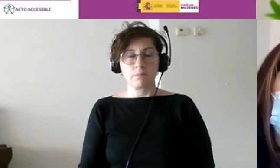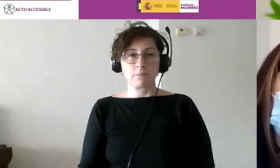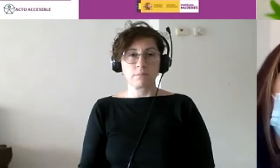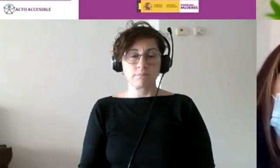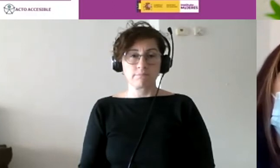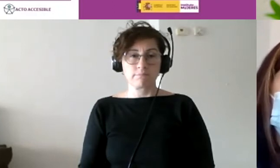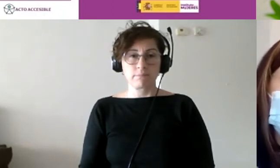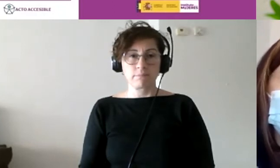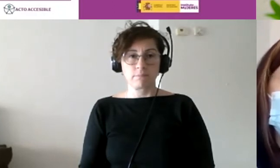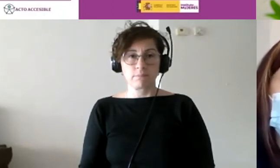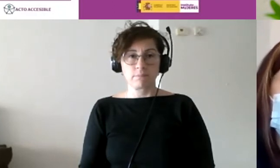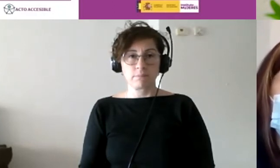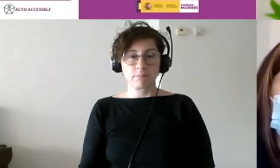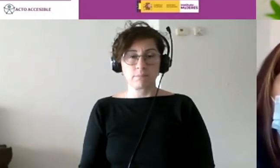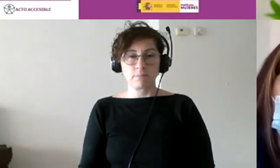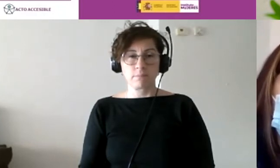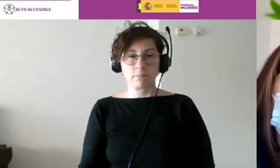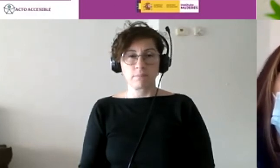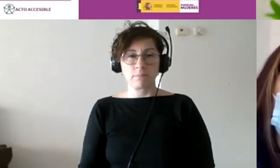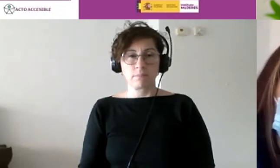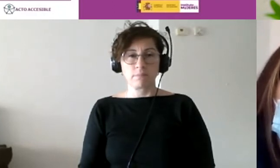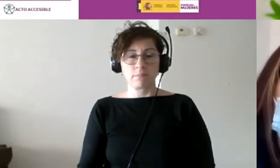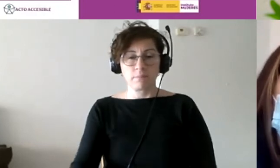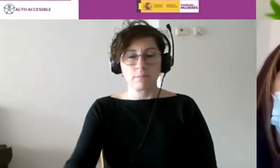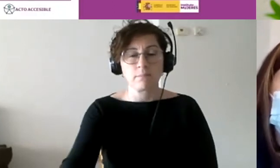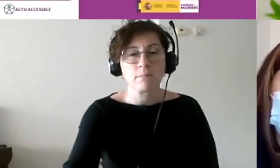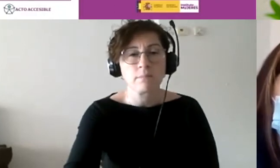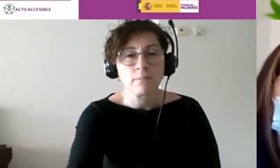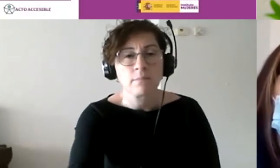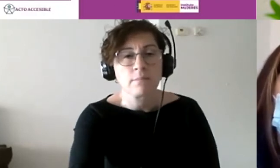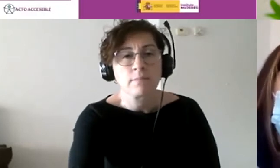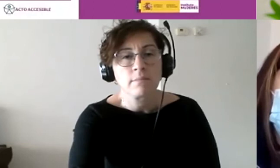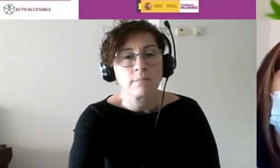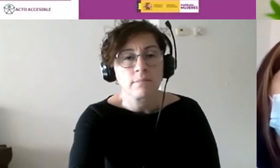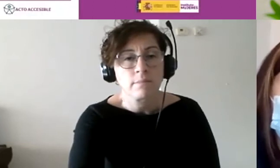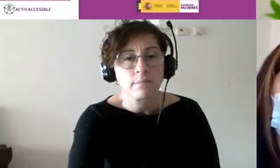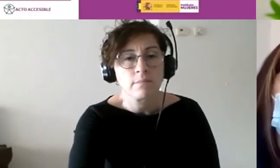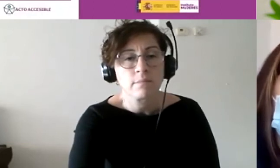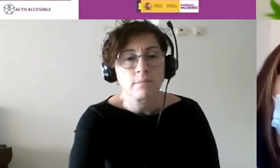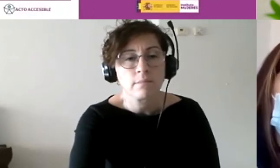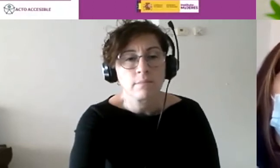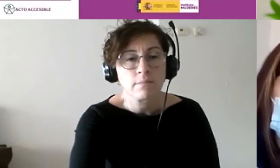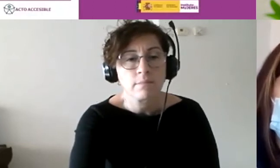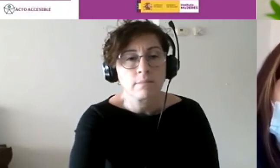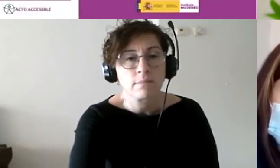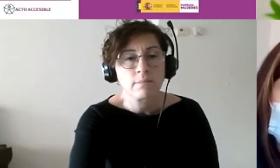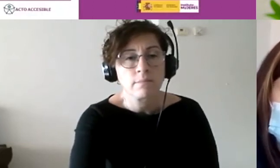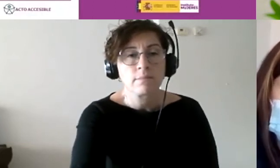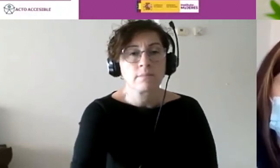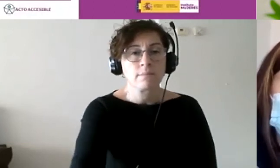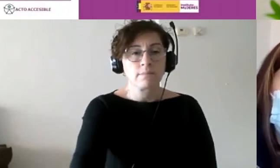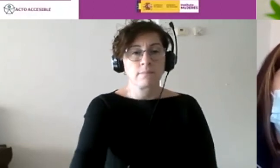залучати країни і просити їх, щоб, приймаючи біженців, звертали увагу на людей